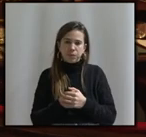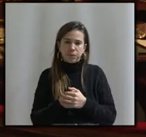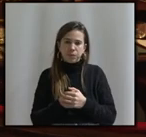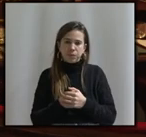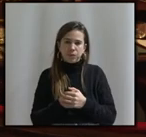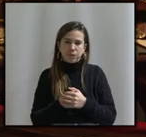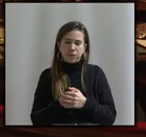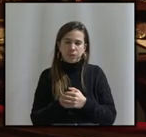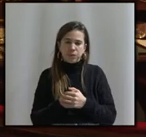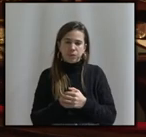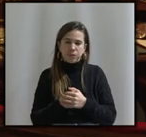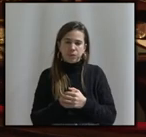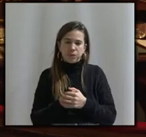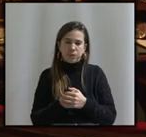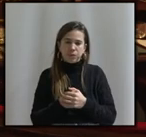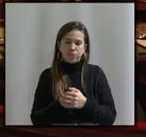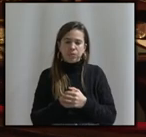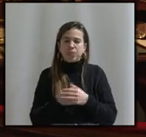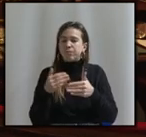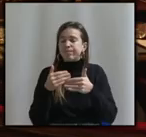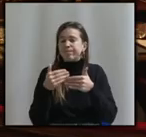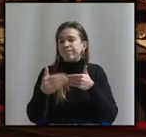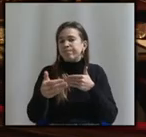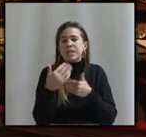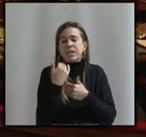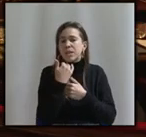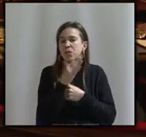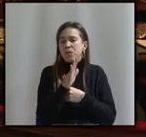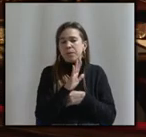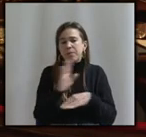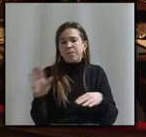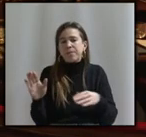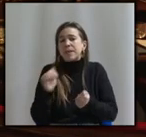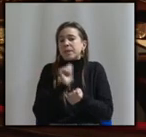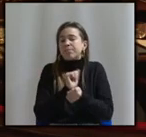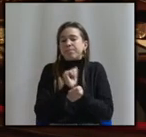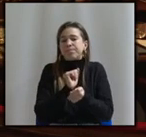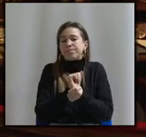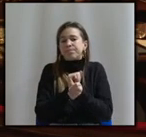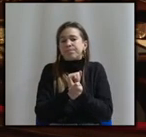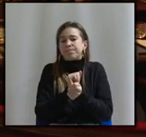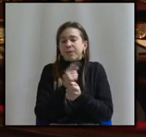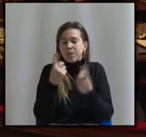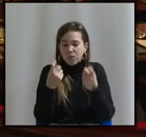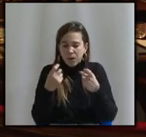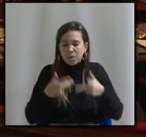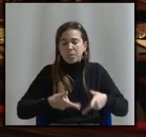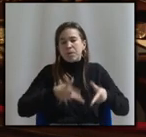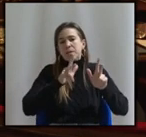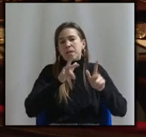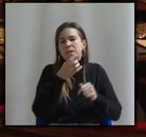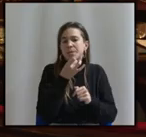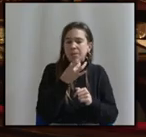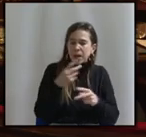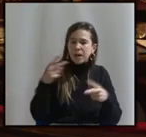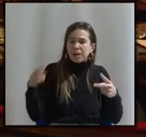crec que no. No, poder les terres... No, és que la veritat és que estem pendents d'això, hem de demanar els permisos de llicència d'obres a GURB, anem més lents del que